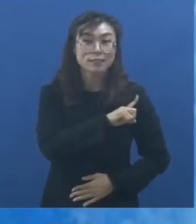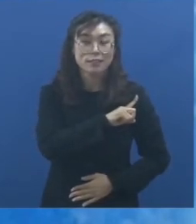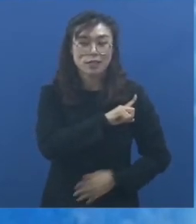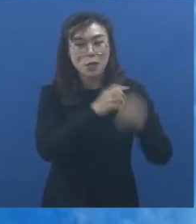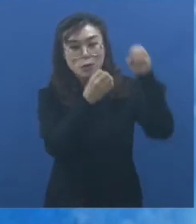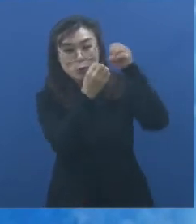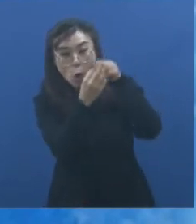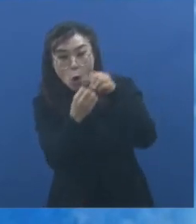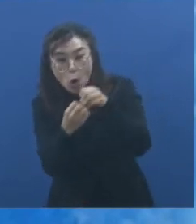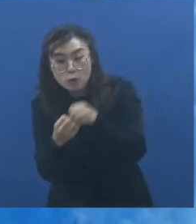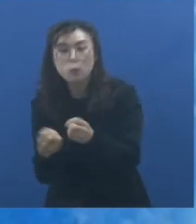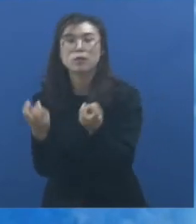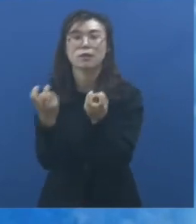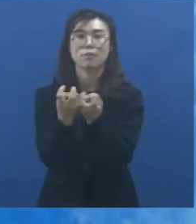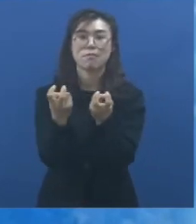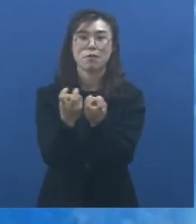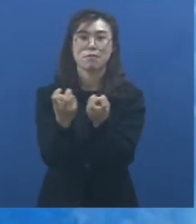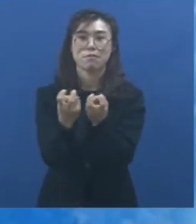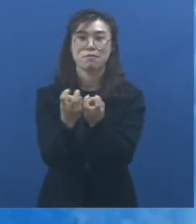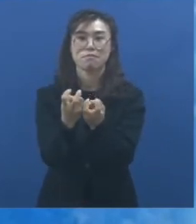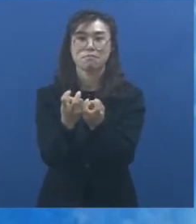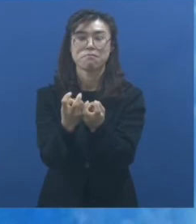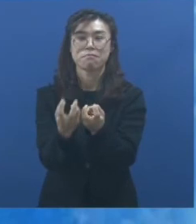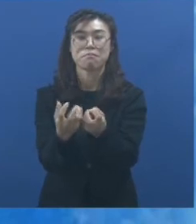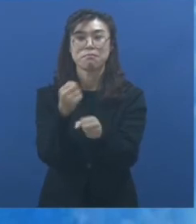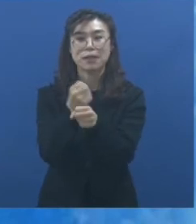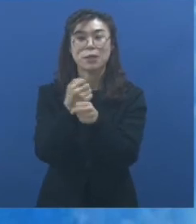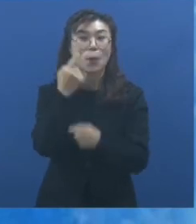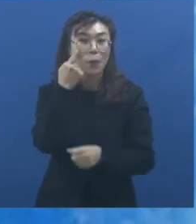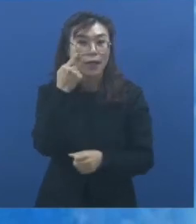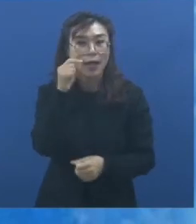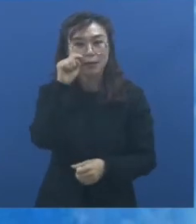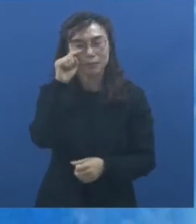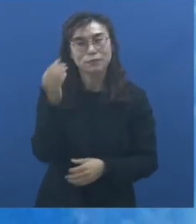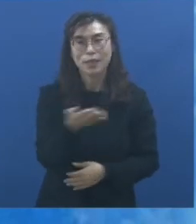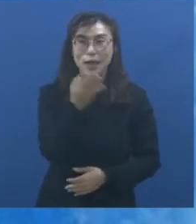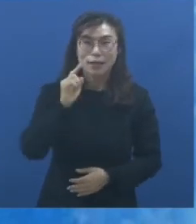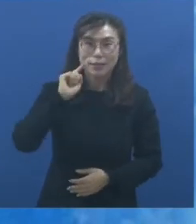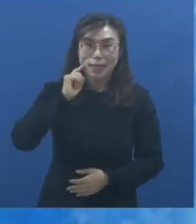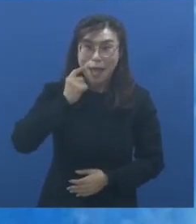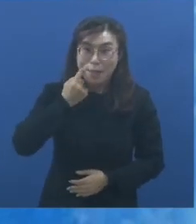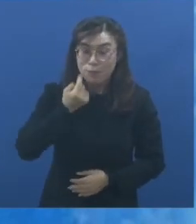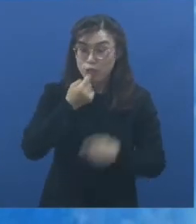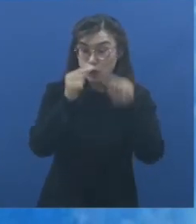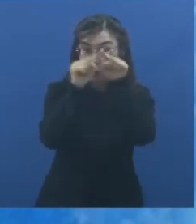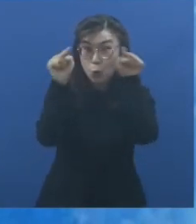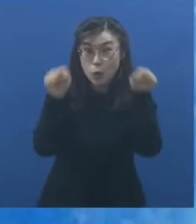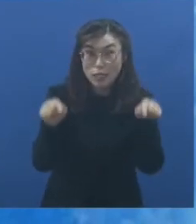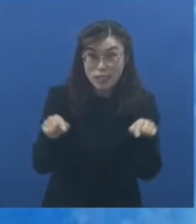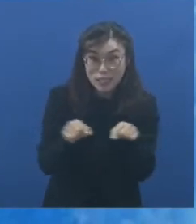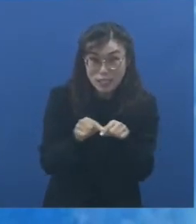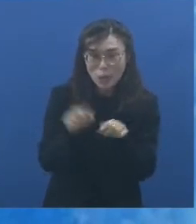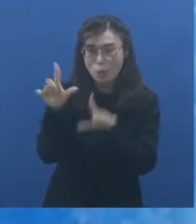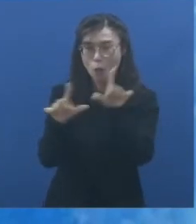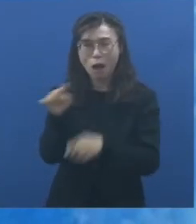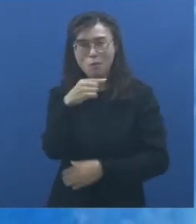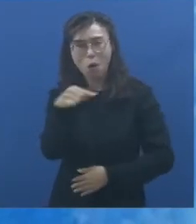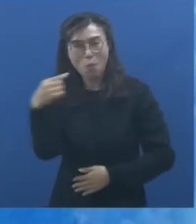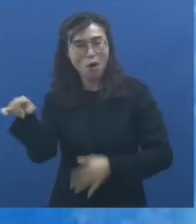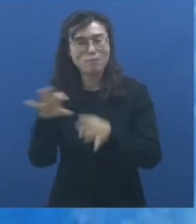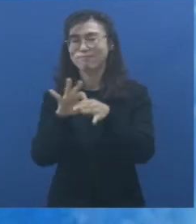고전적인 방법으로 한번 만들어 볼게요 어종 는 사실은 예쁜 종이 도 있고 아무 종이나 해도 상관이 없어요 자 이렇게